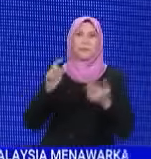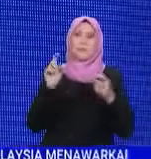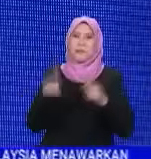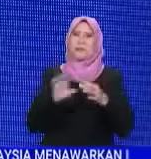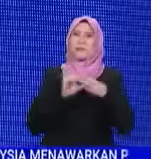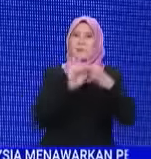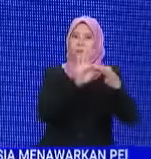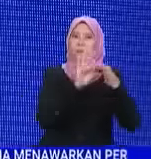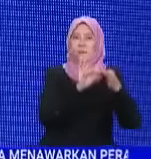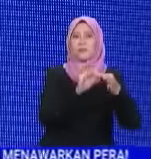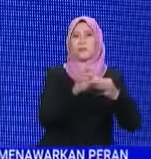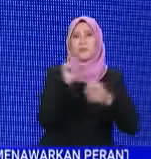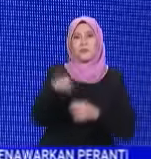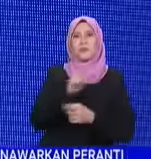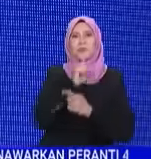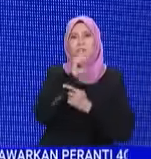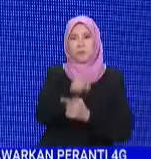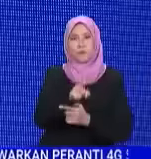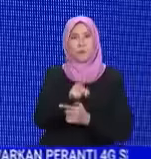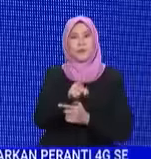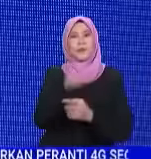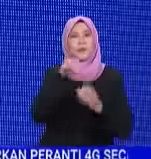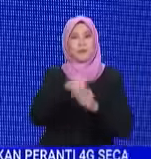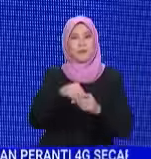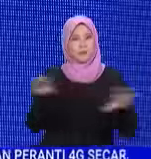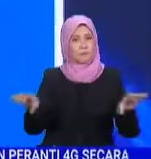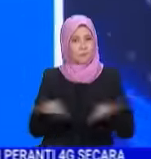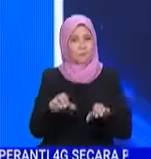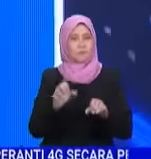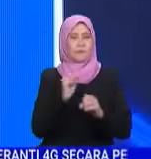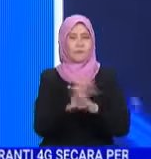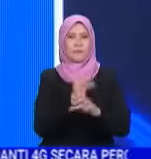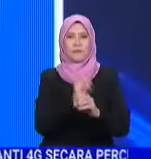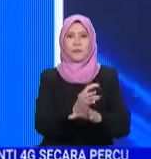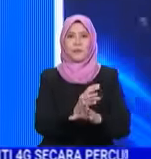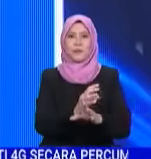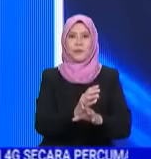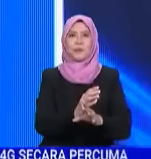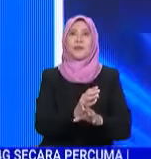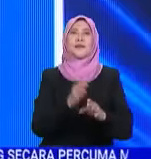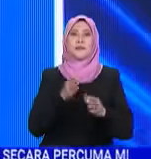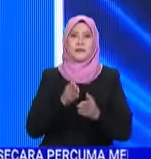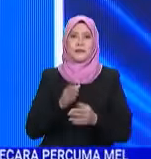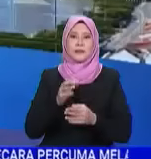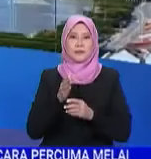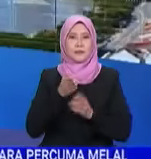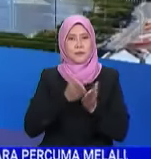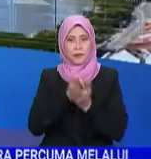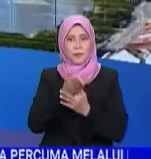kerajaan negeri untuk memastikan Sinergi dalam melaksanakan inisiatif saluran